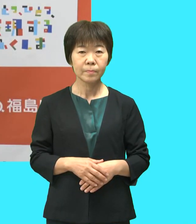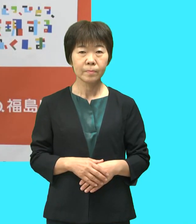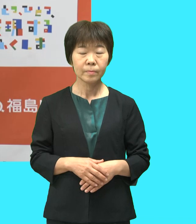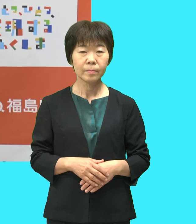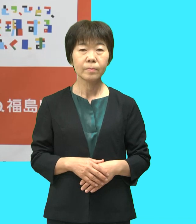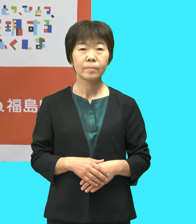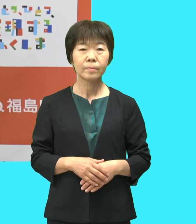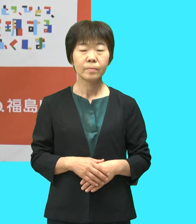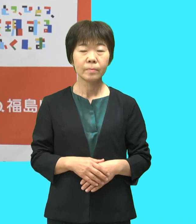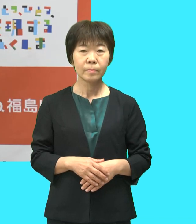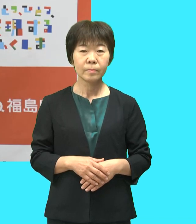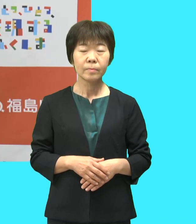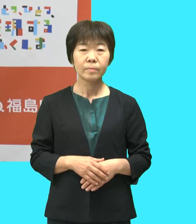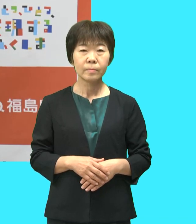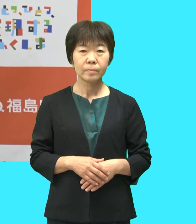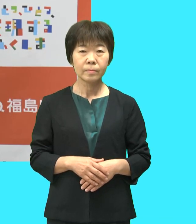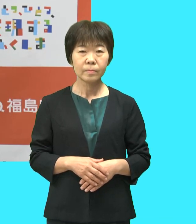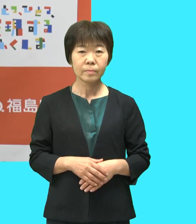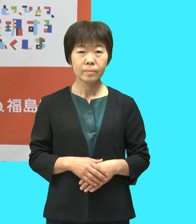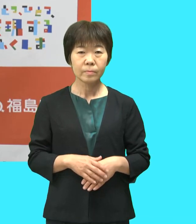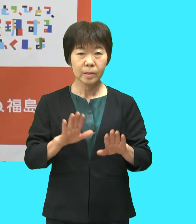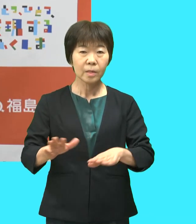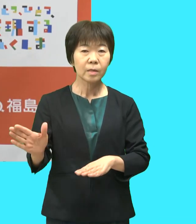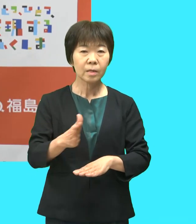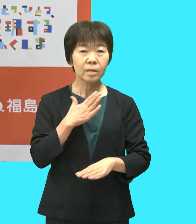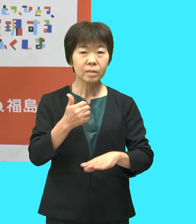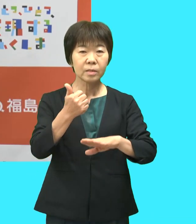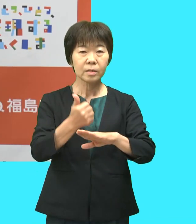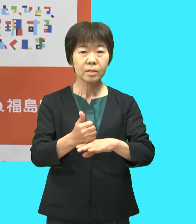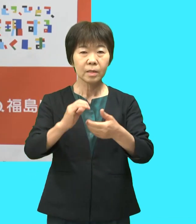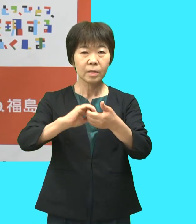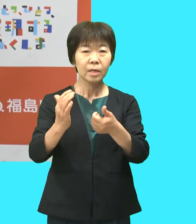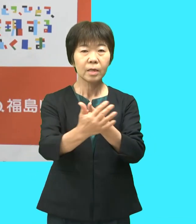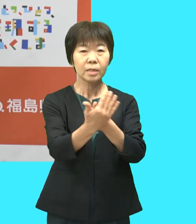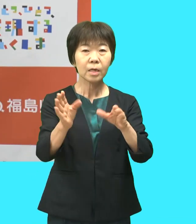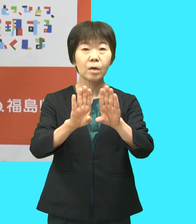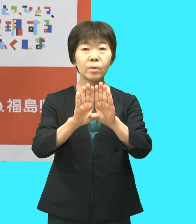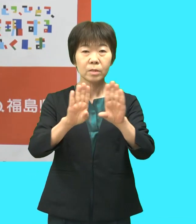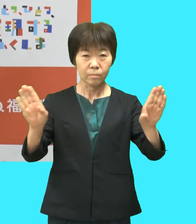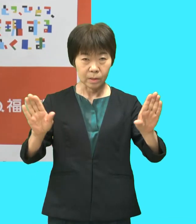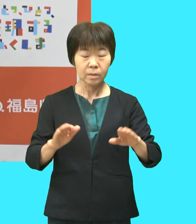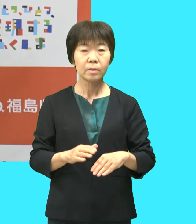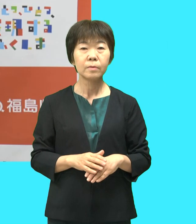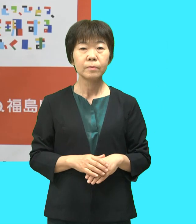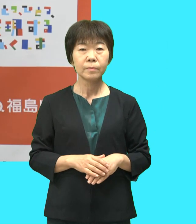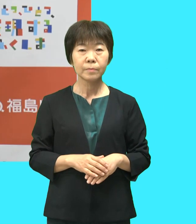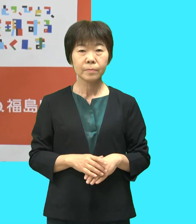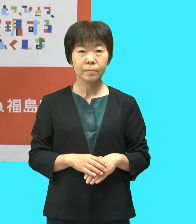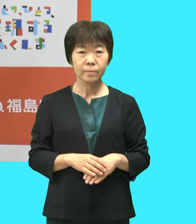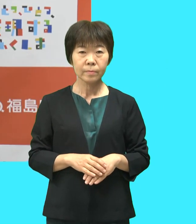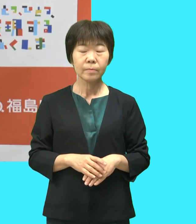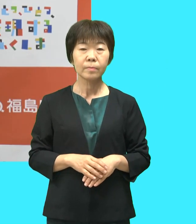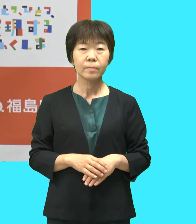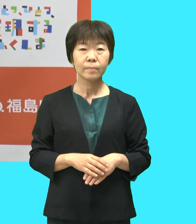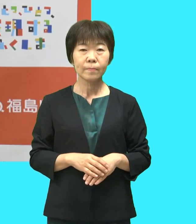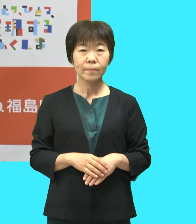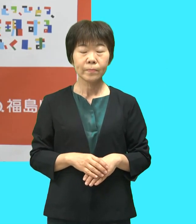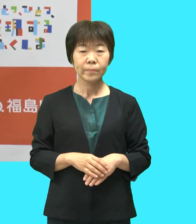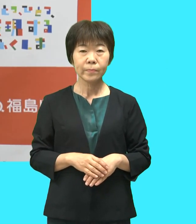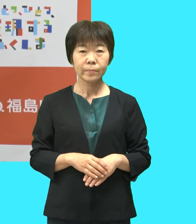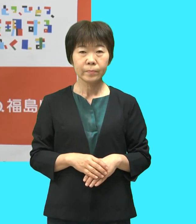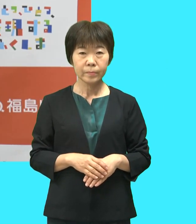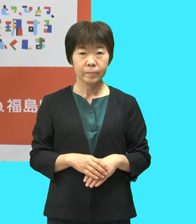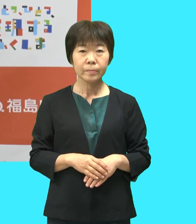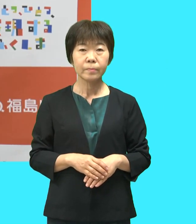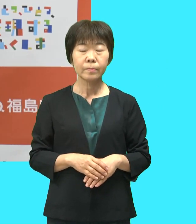おはようございます。よろしくお願いします。 ただいまから賃貸依頼記者会見を始めます。ご質問のある方は挙手の上、社名とお名前をおっしゃってから発